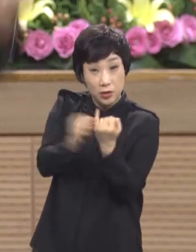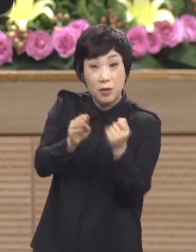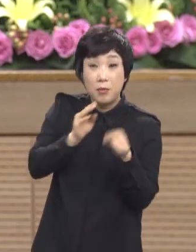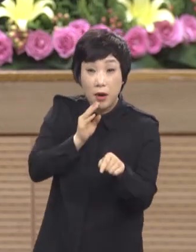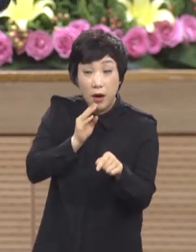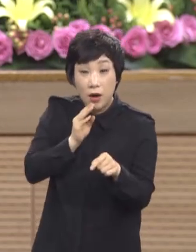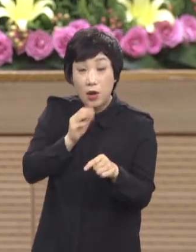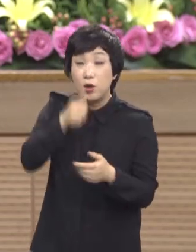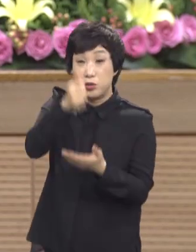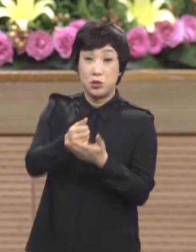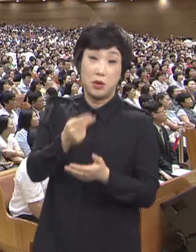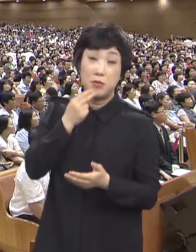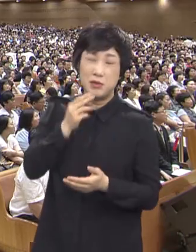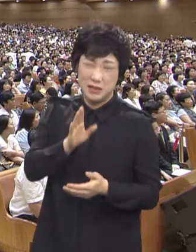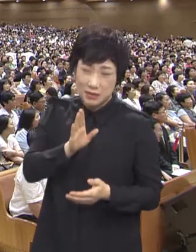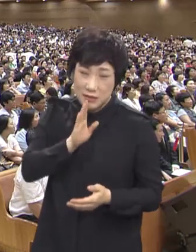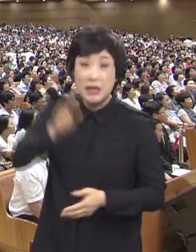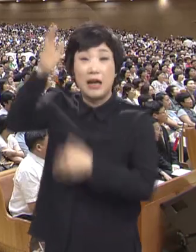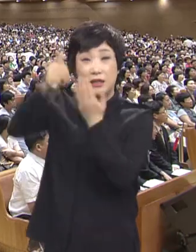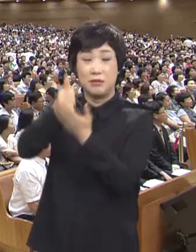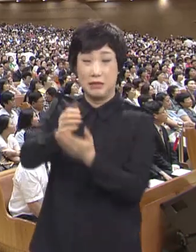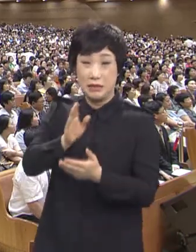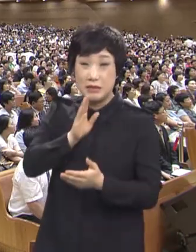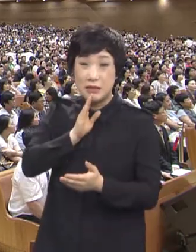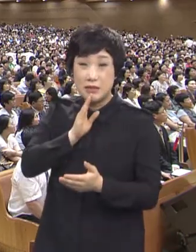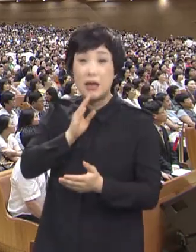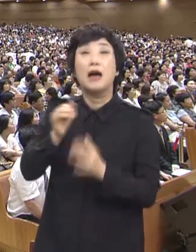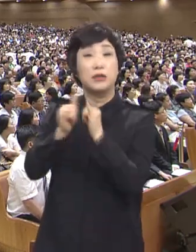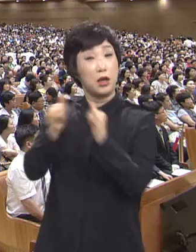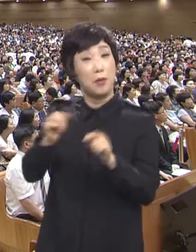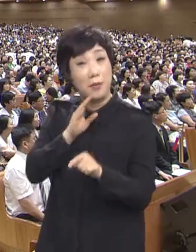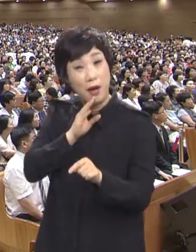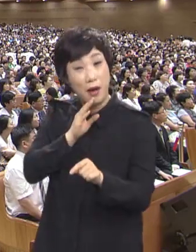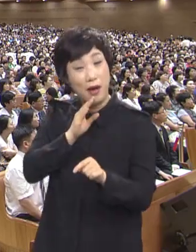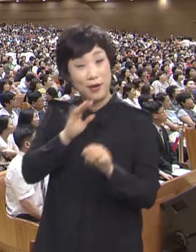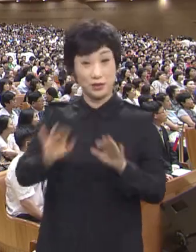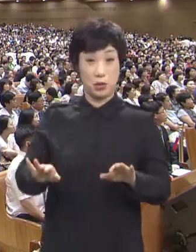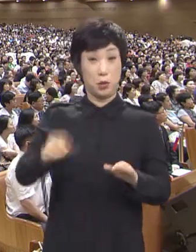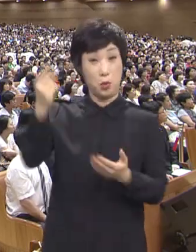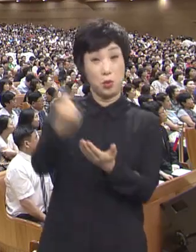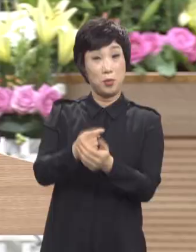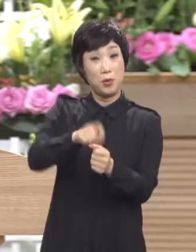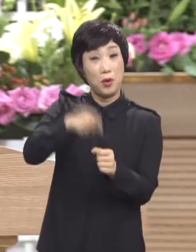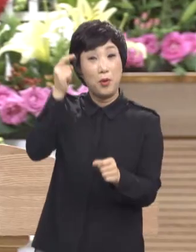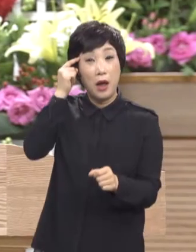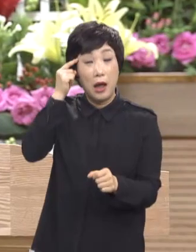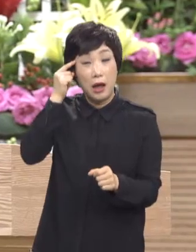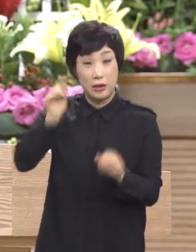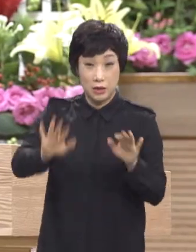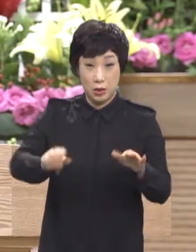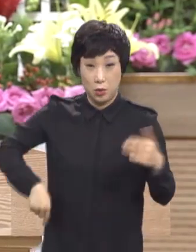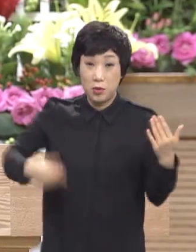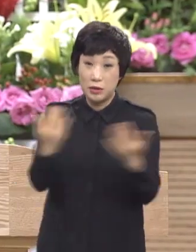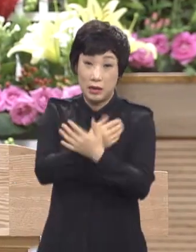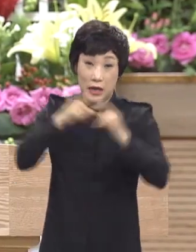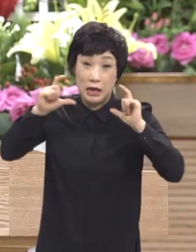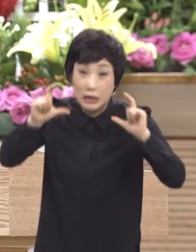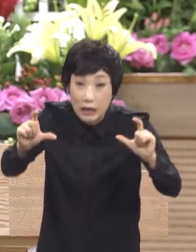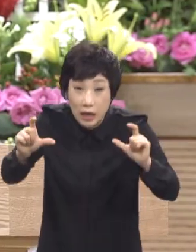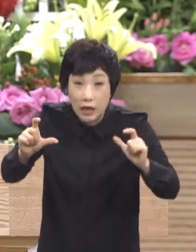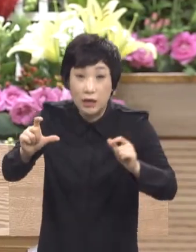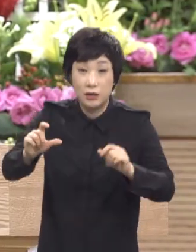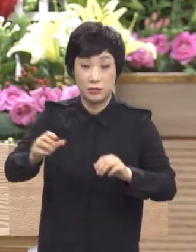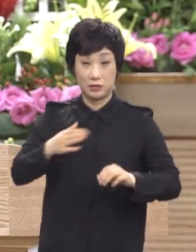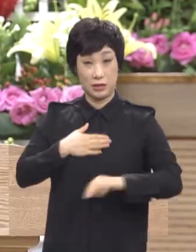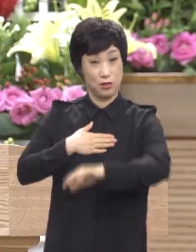사람이요 참된 하나님이시다 이 말이오. 왜 왔을까? 회개하라.